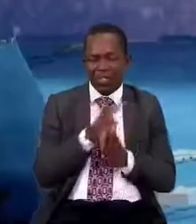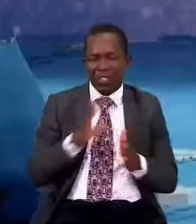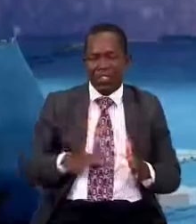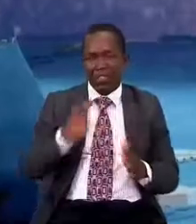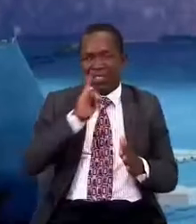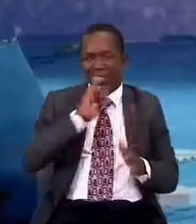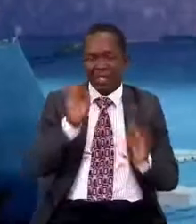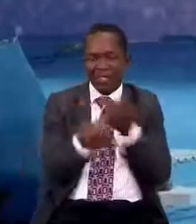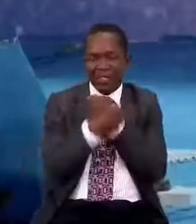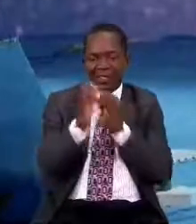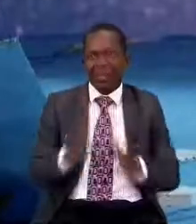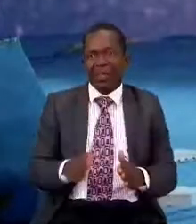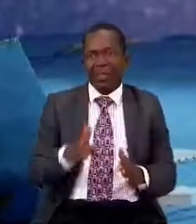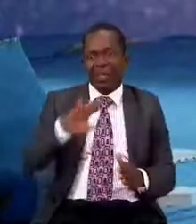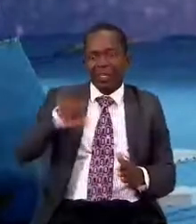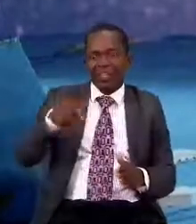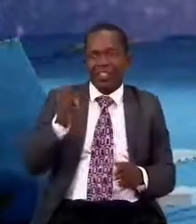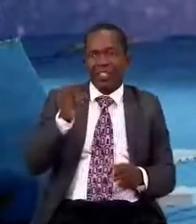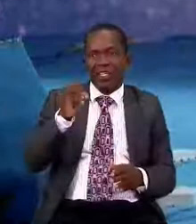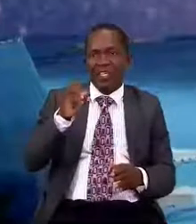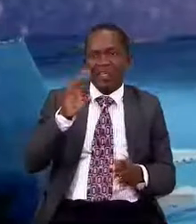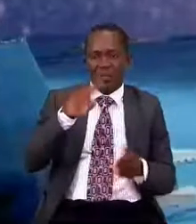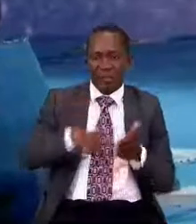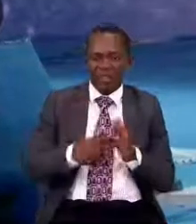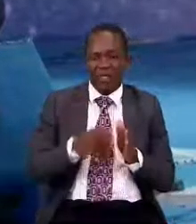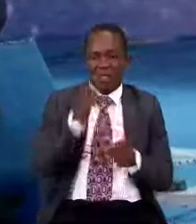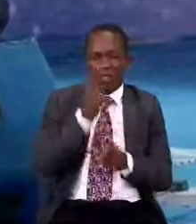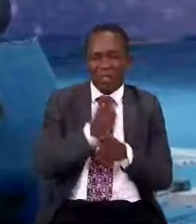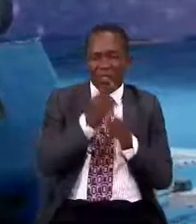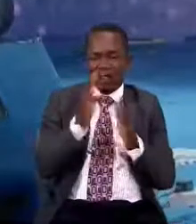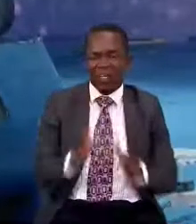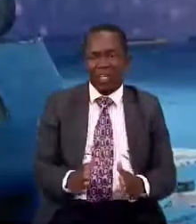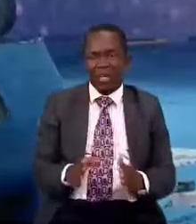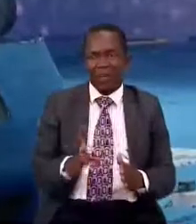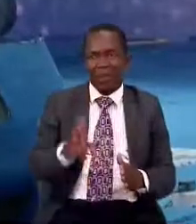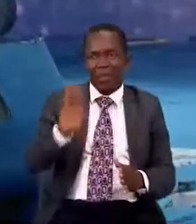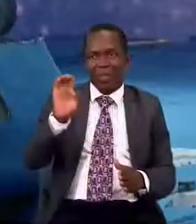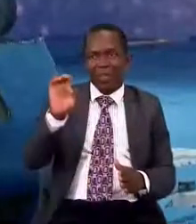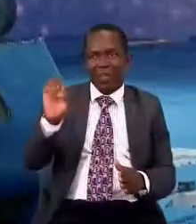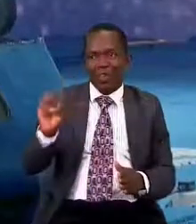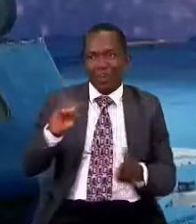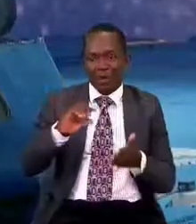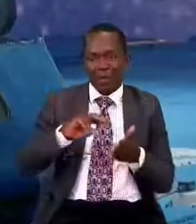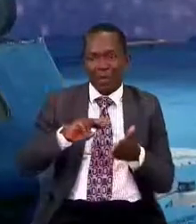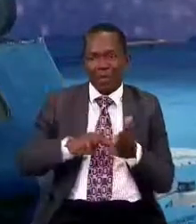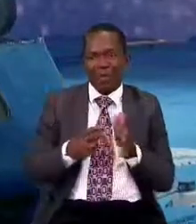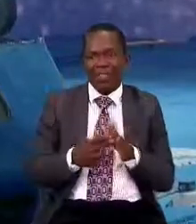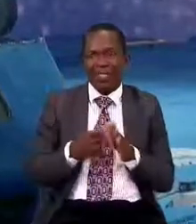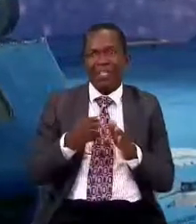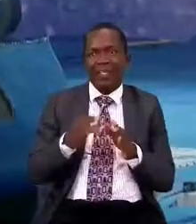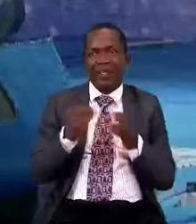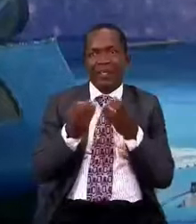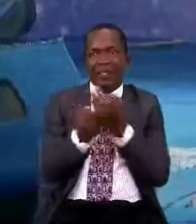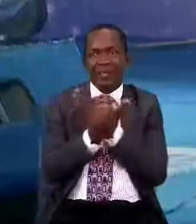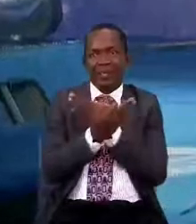justificateur. Il est E pour émancipateur. S pour le sauveur. Et U, c'est-à-dire,